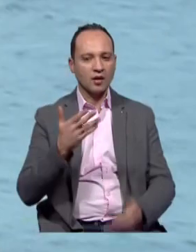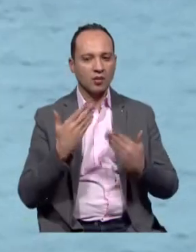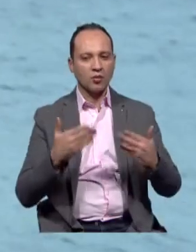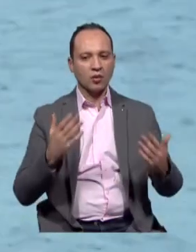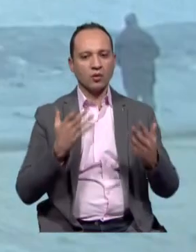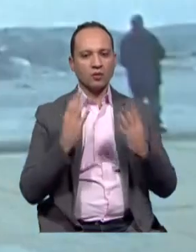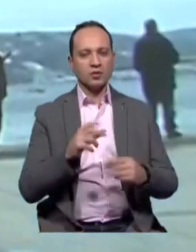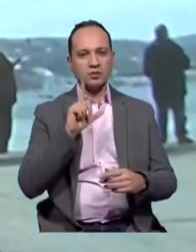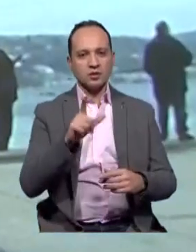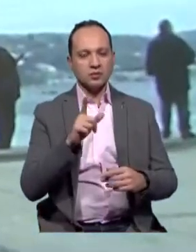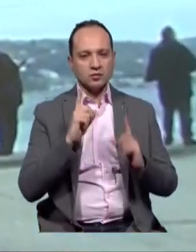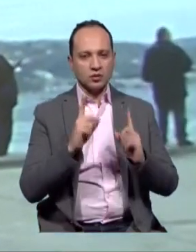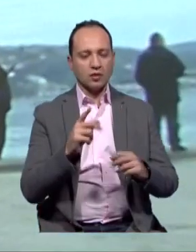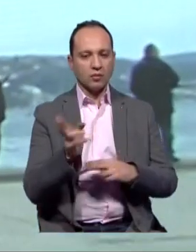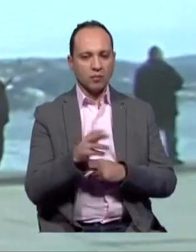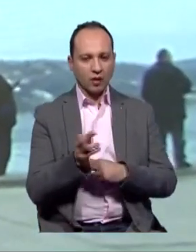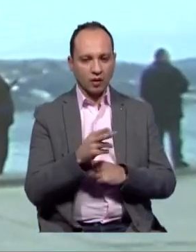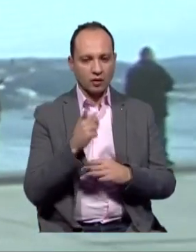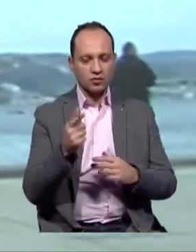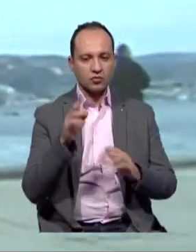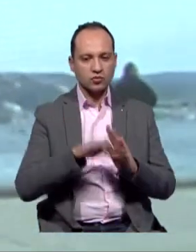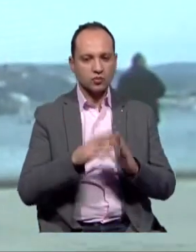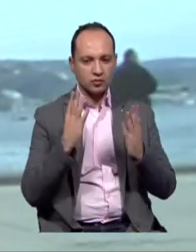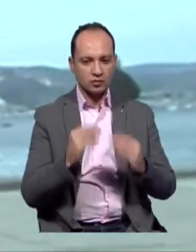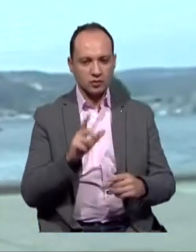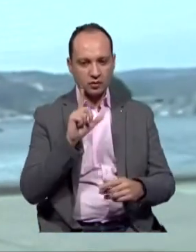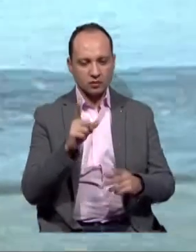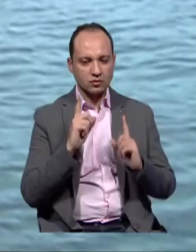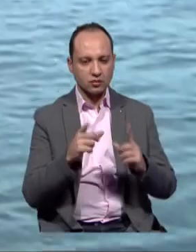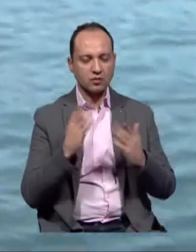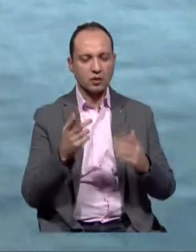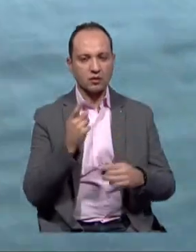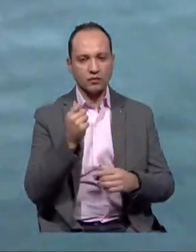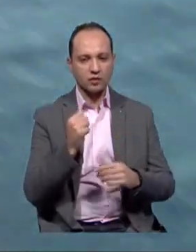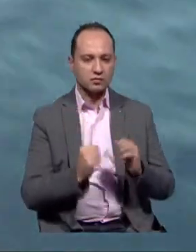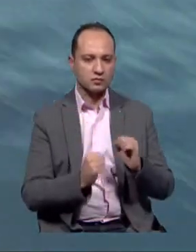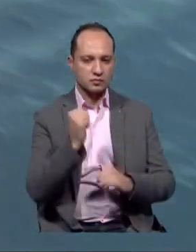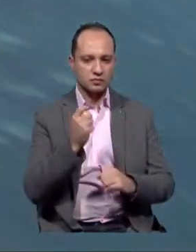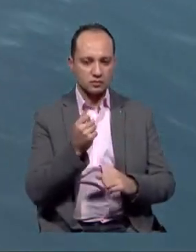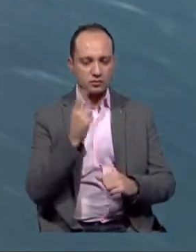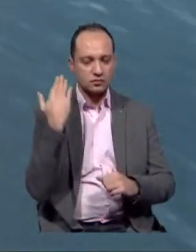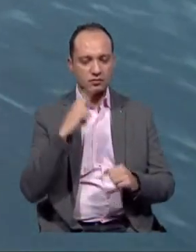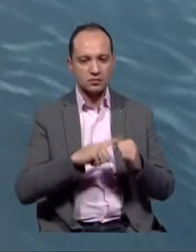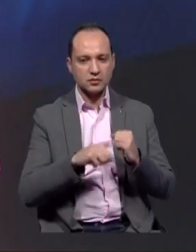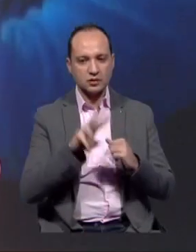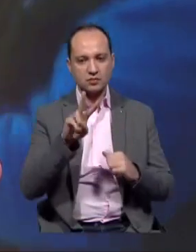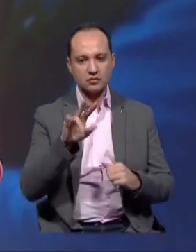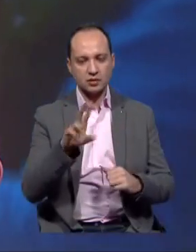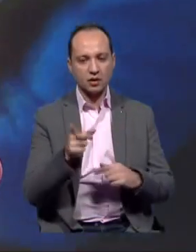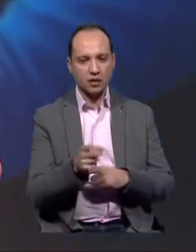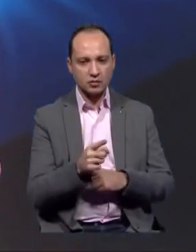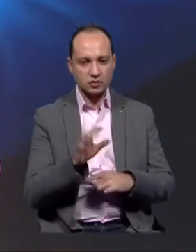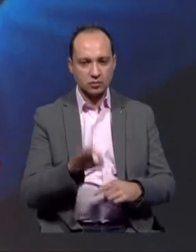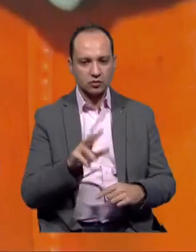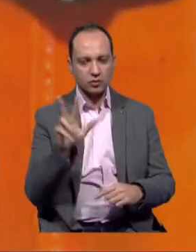En bol olması gereken dönemindeyiz balığın ve en ucuz olması gereken dönem ama tırmanışa geçti fiyatlar efendim. Geçen hafta 25 liraydı hamsi,